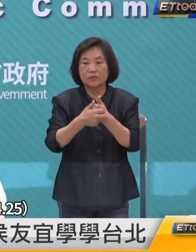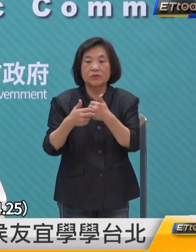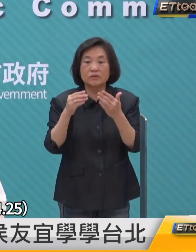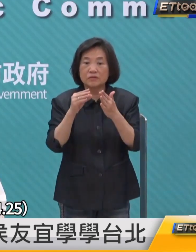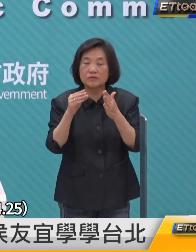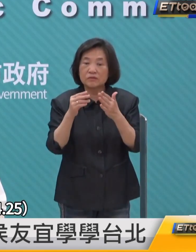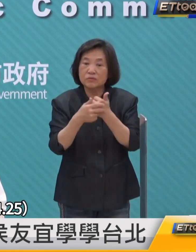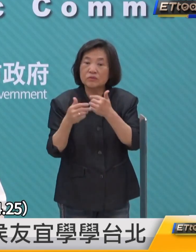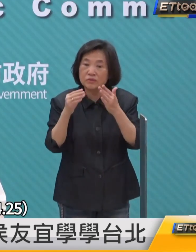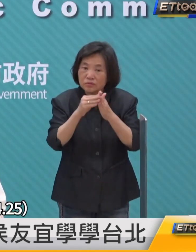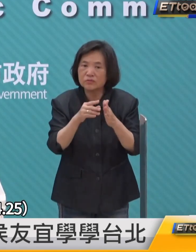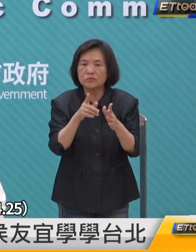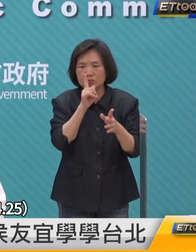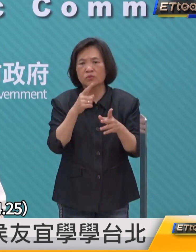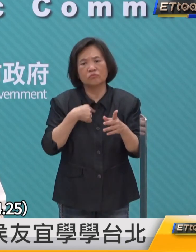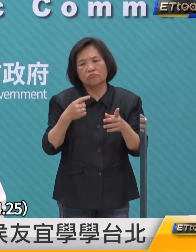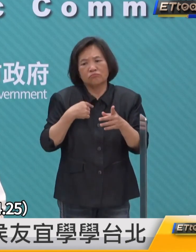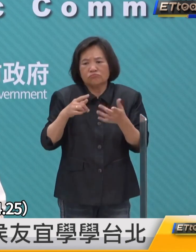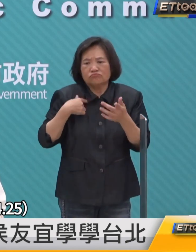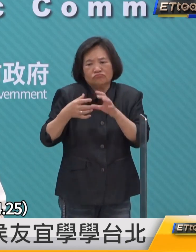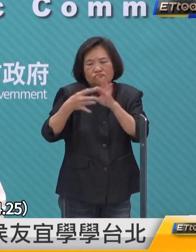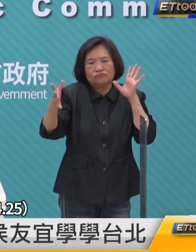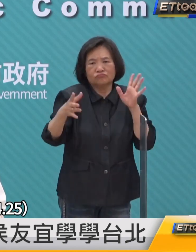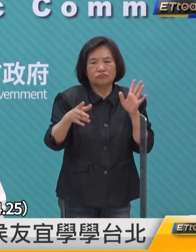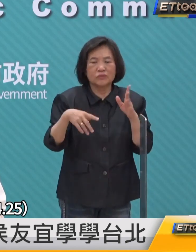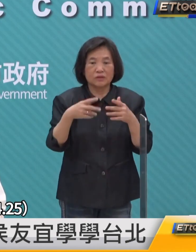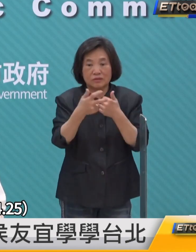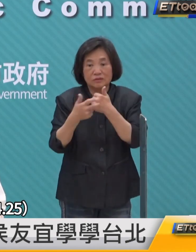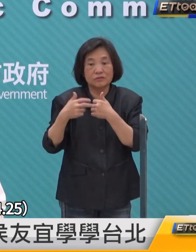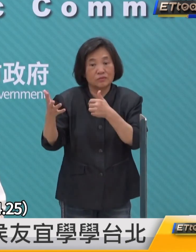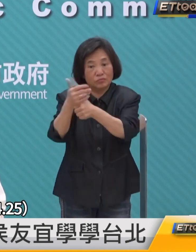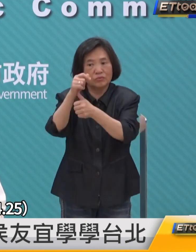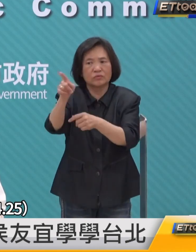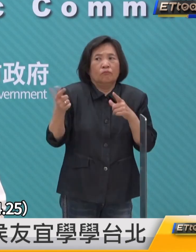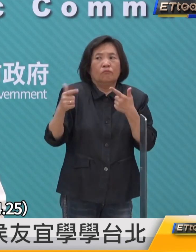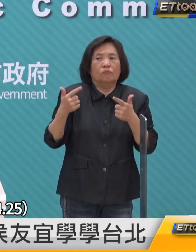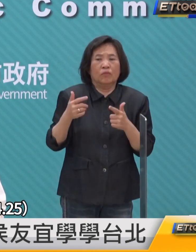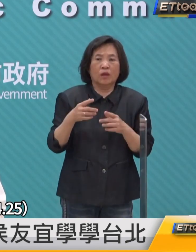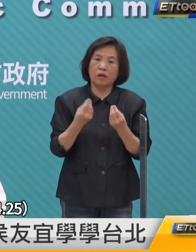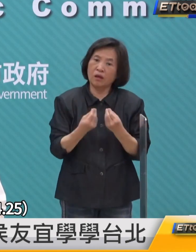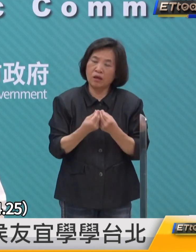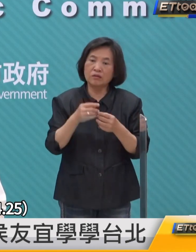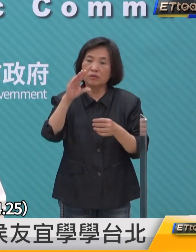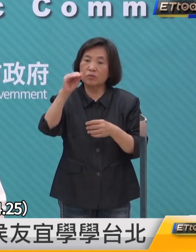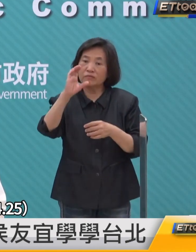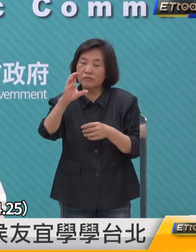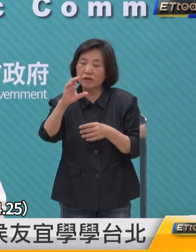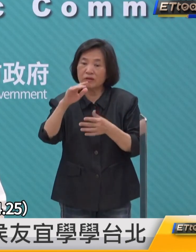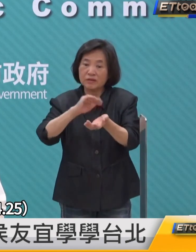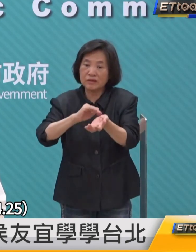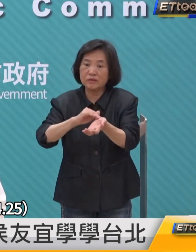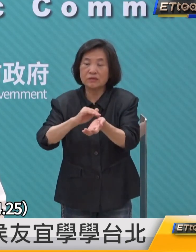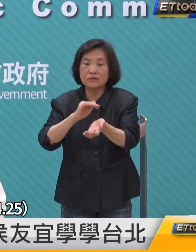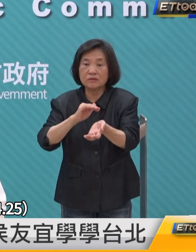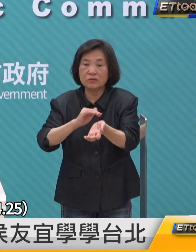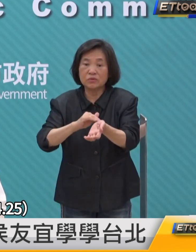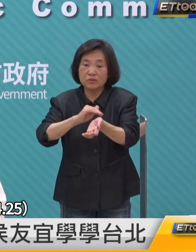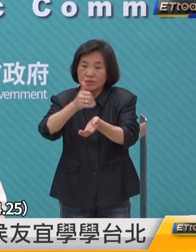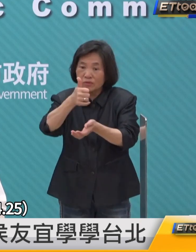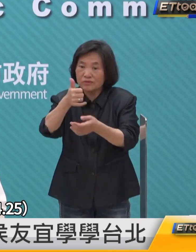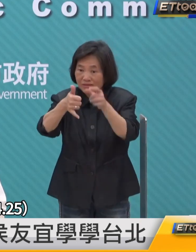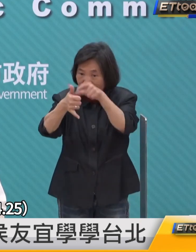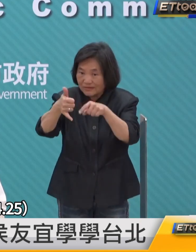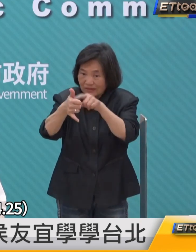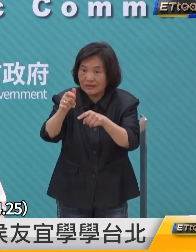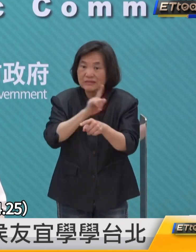经说这跟我们没有关系。疾管署现在也说跟他无关嘛，那万方医院说这是医生个人行为，所以